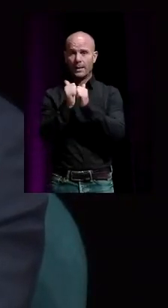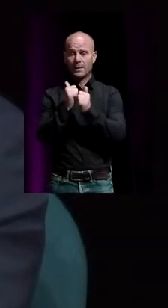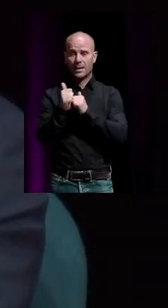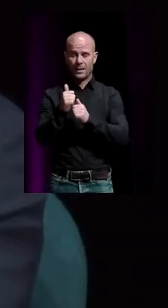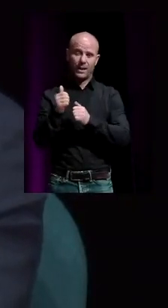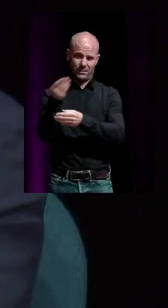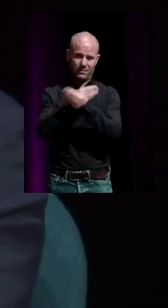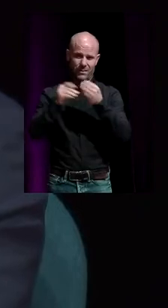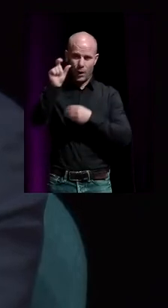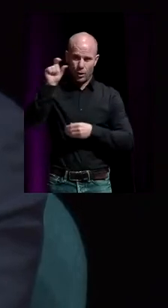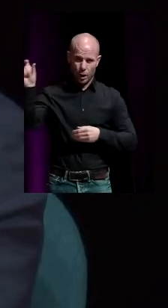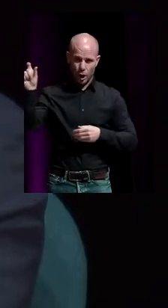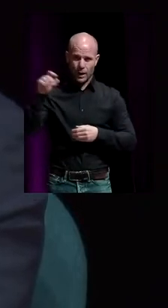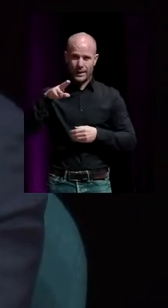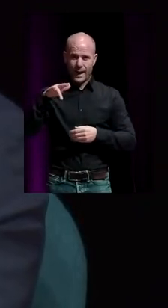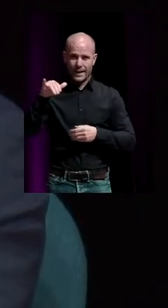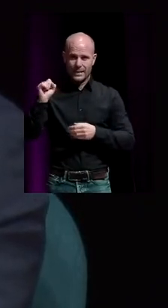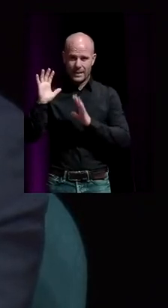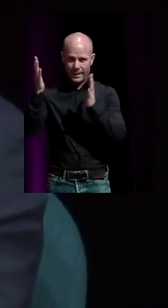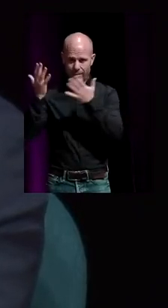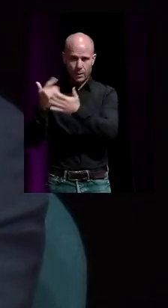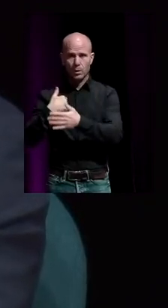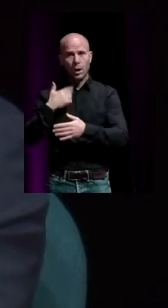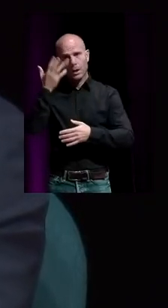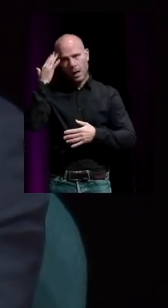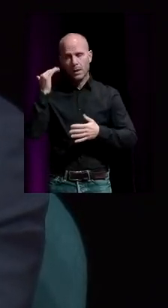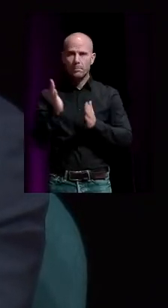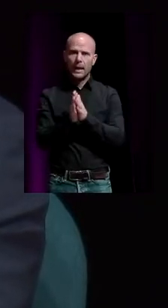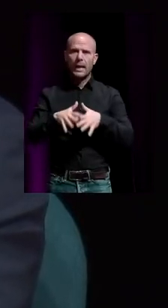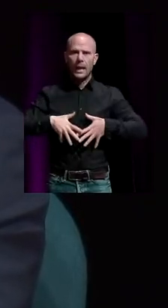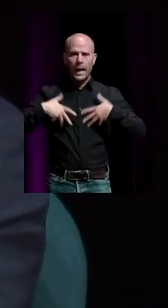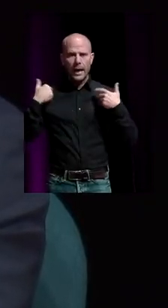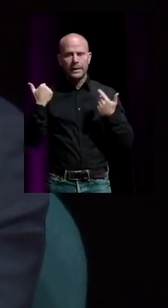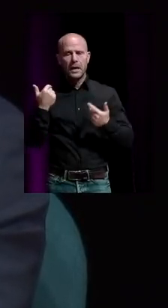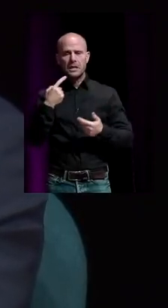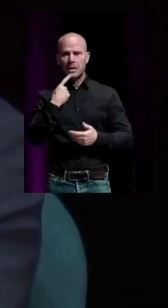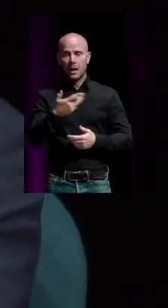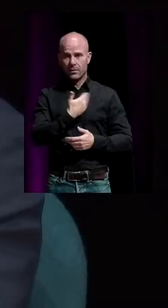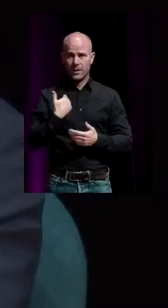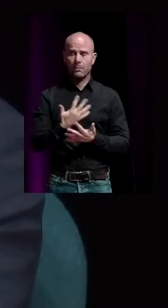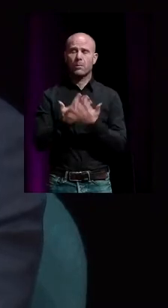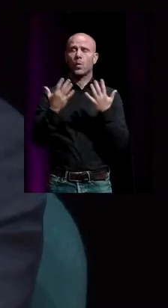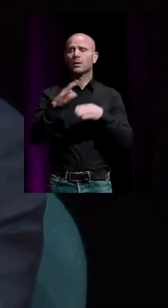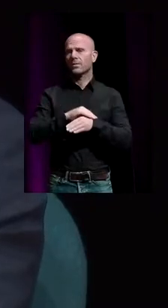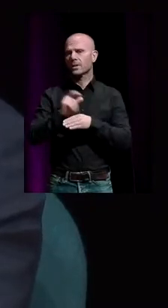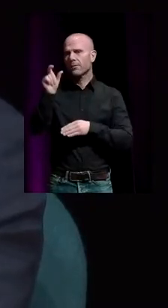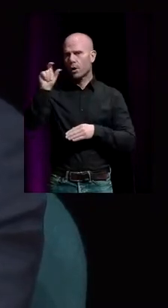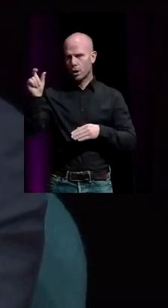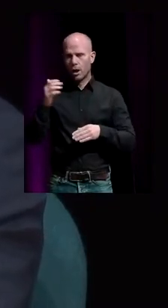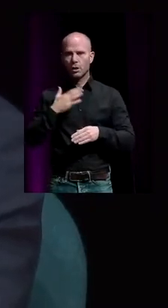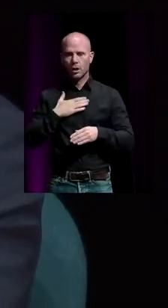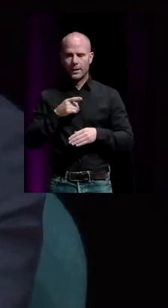och jag kan med glädje konstatera att vi är många svenska företag som tycker det här är